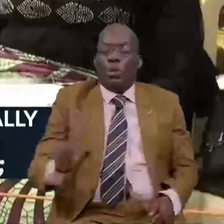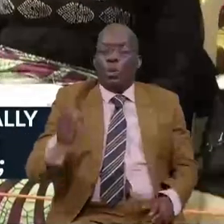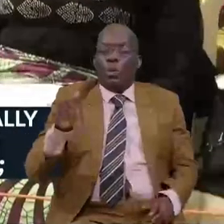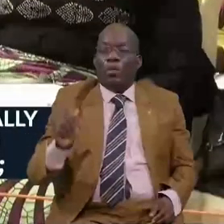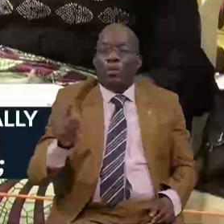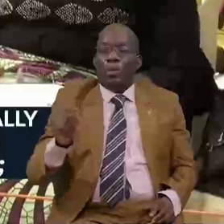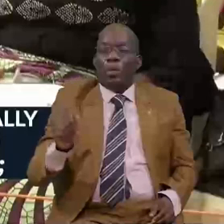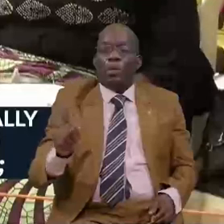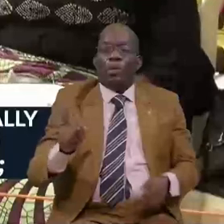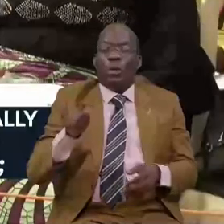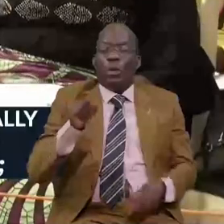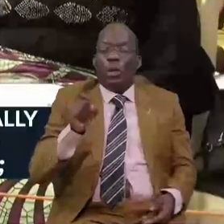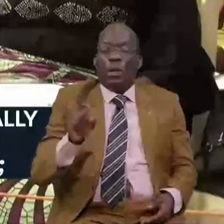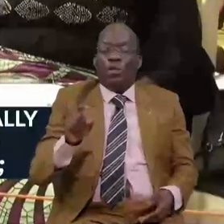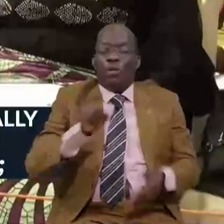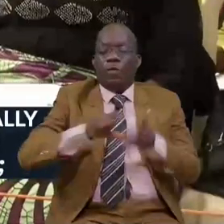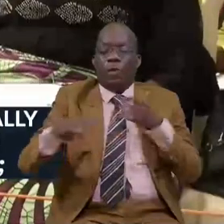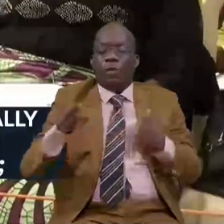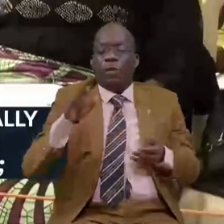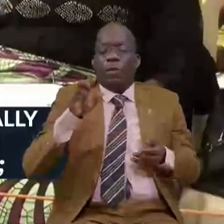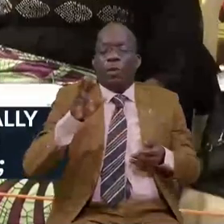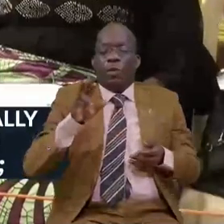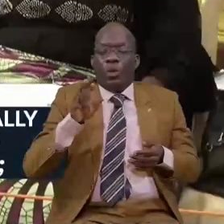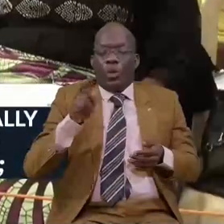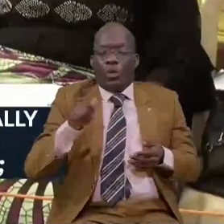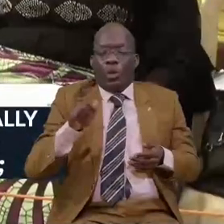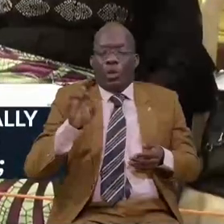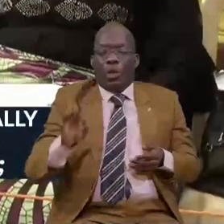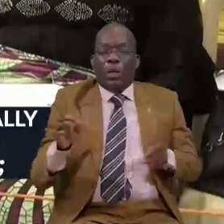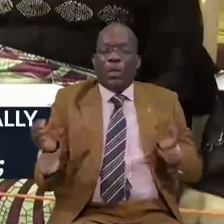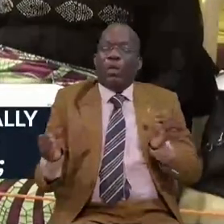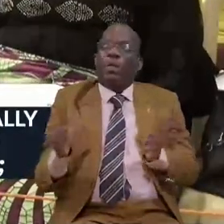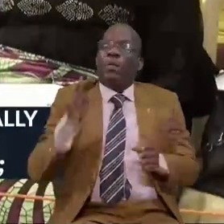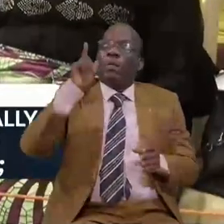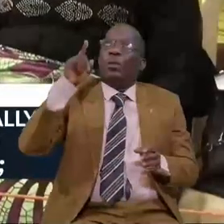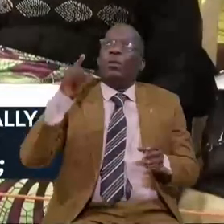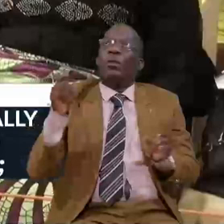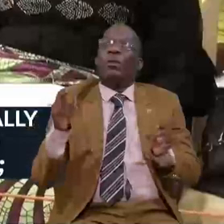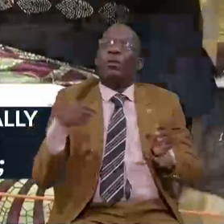Matthieu 11, verset 29. Verset 29 de Matthieu 11.